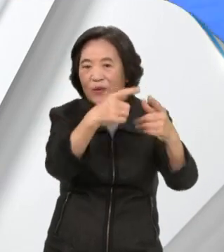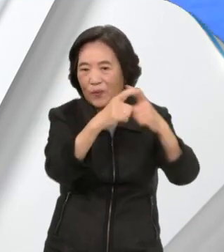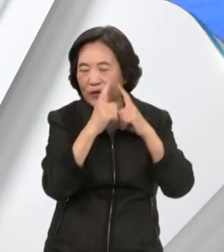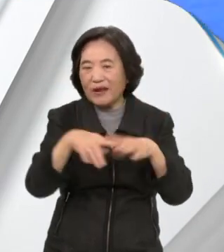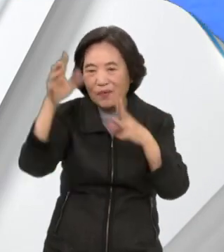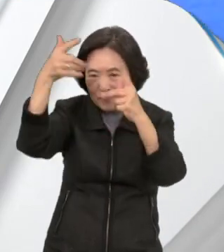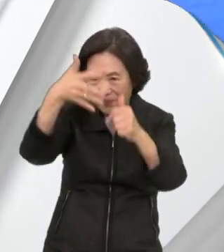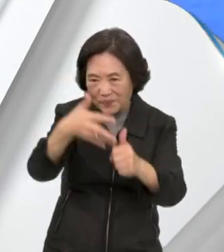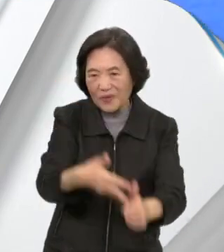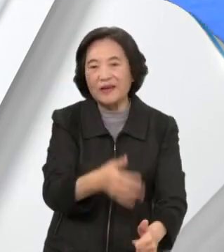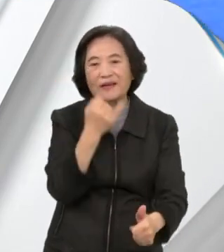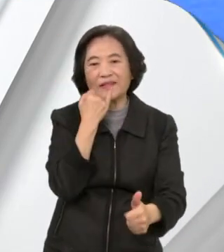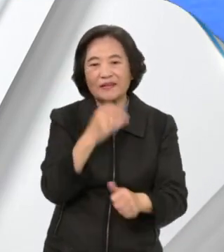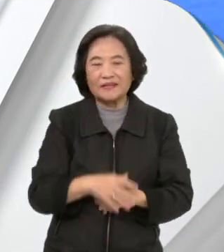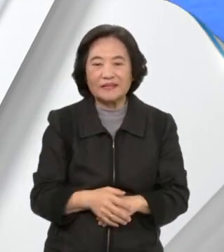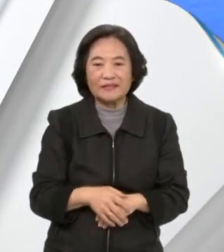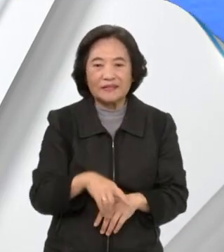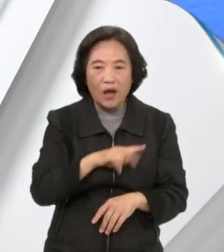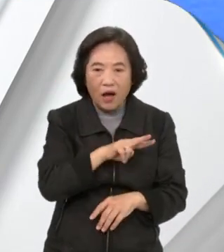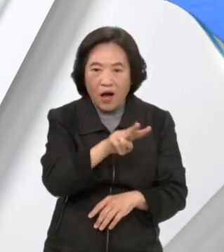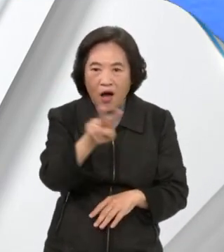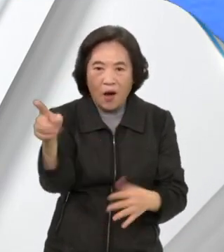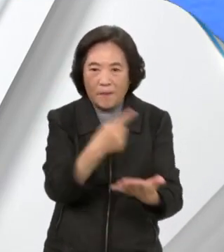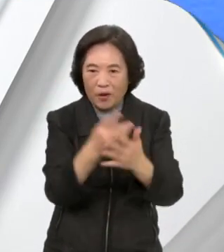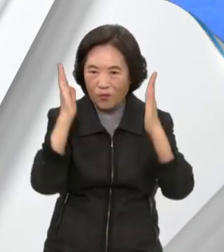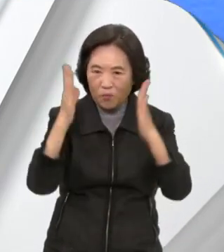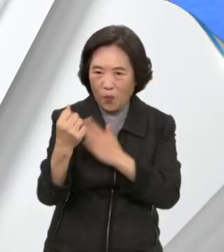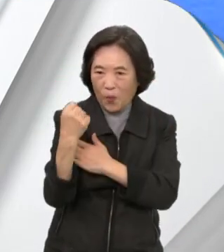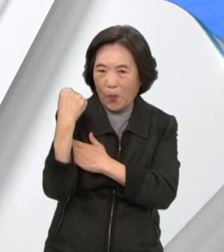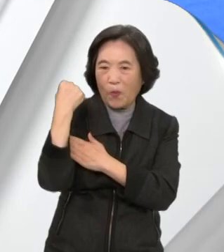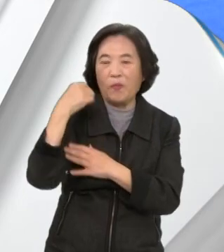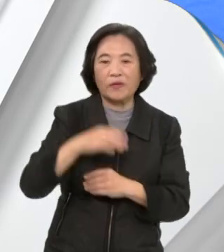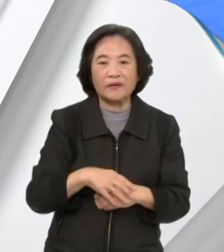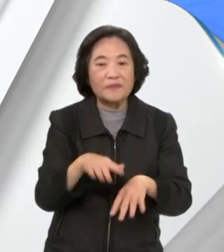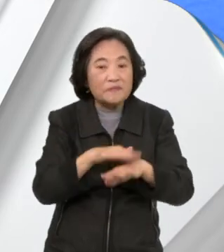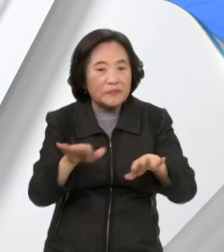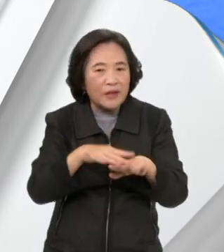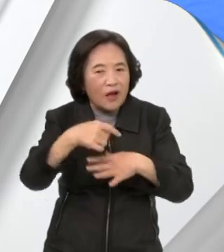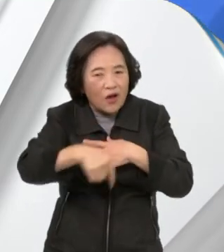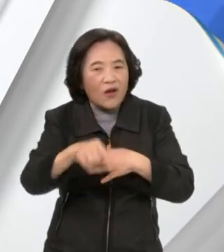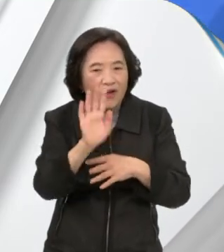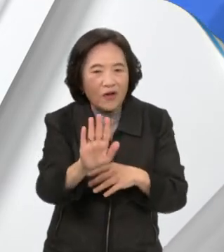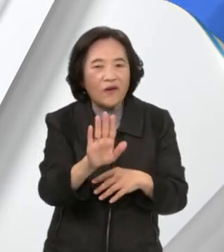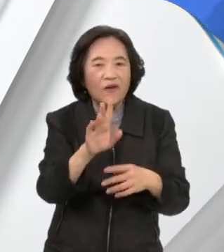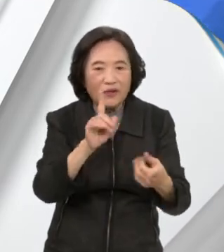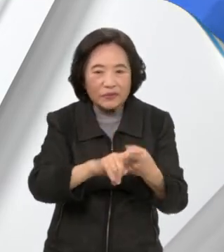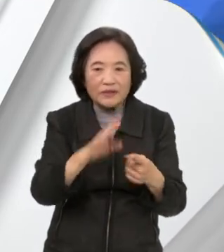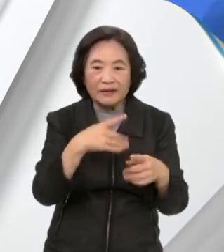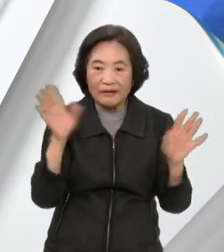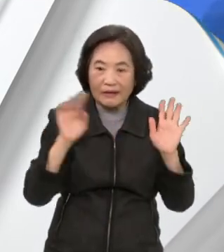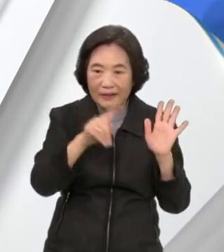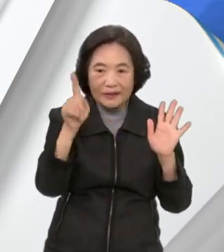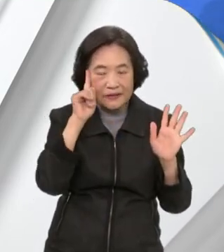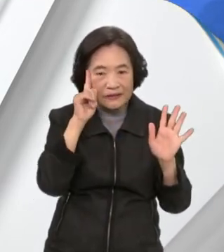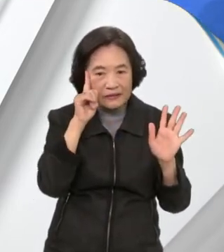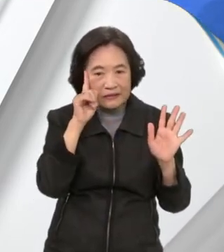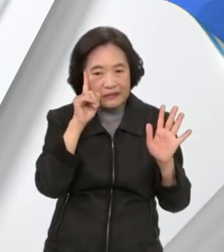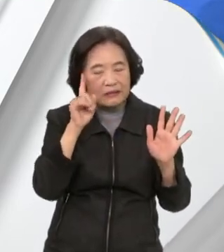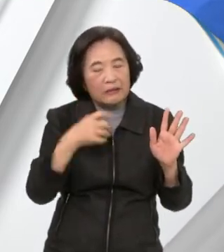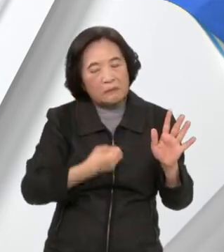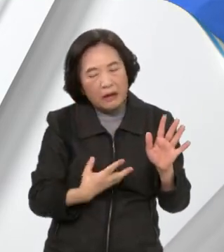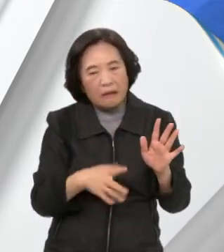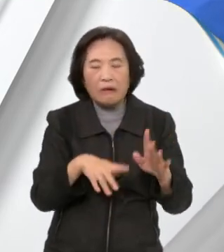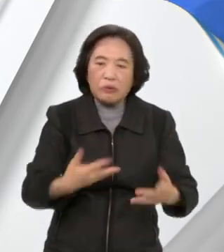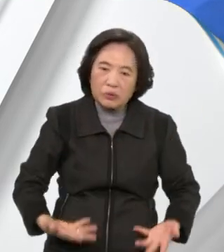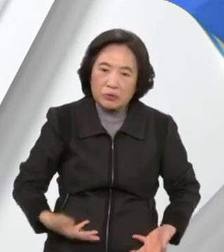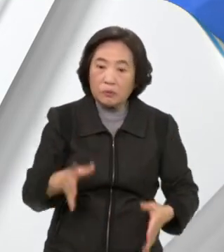去。 看到声音都长期行用心练习，上班下拢会有了了超强的情形。不过声音拢无因为安尼歇困，